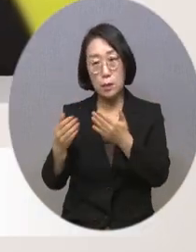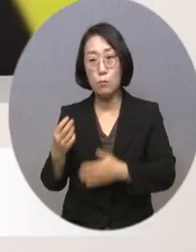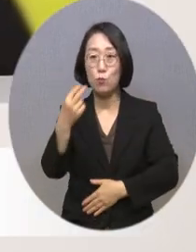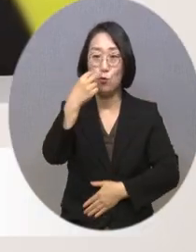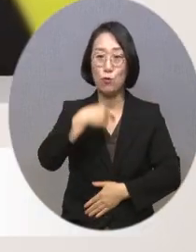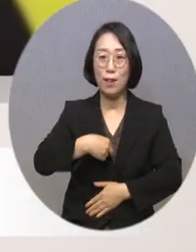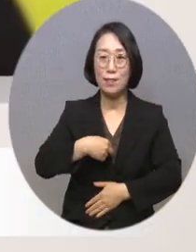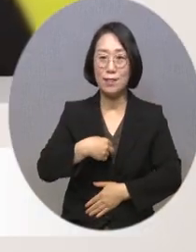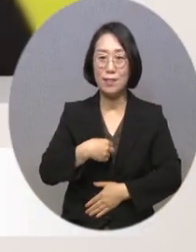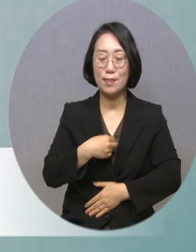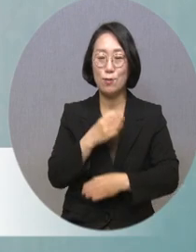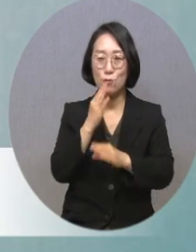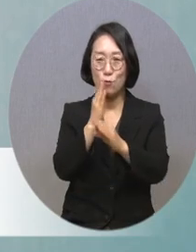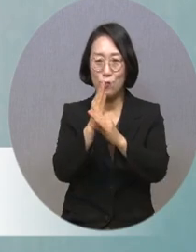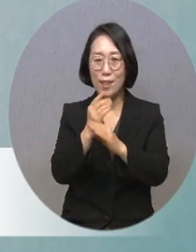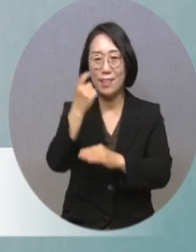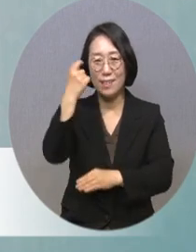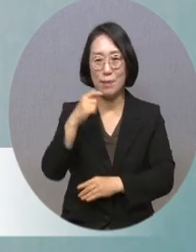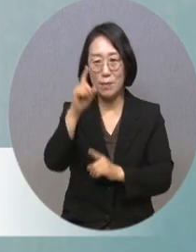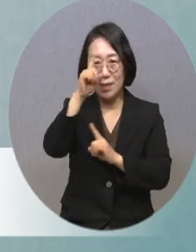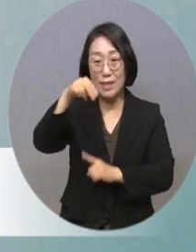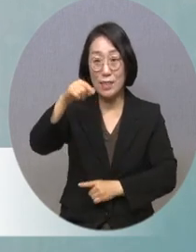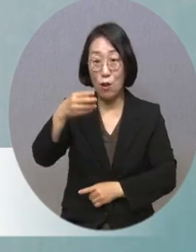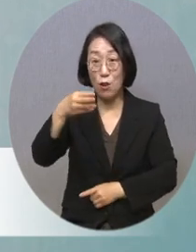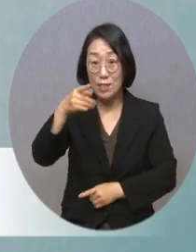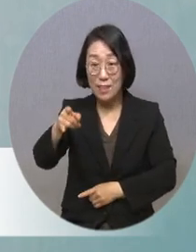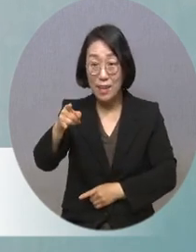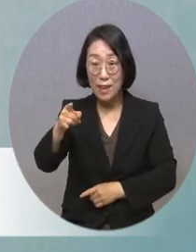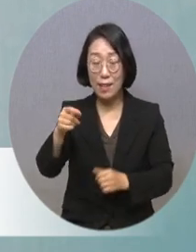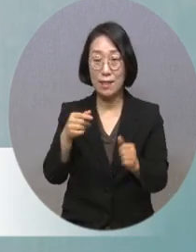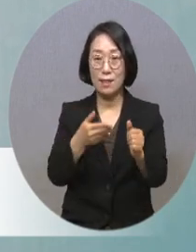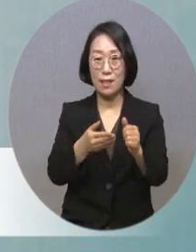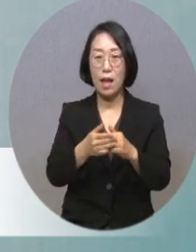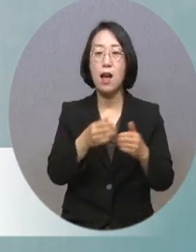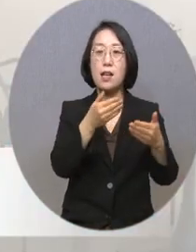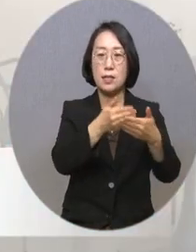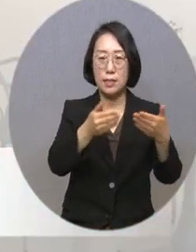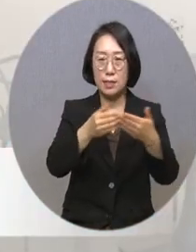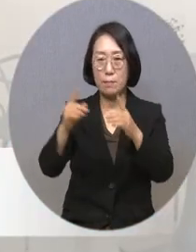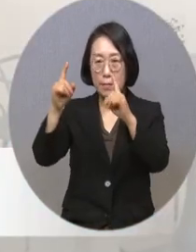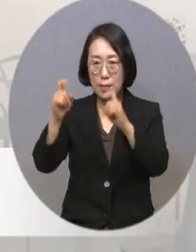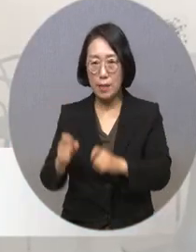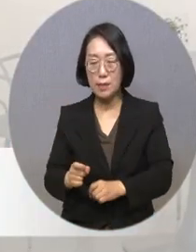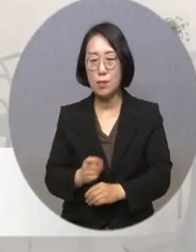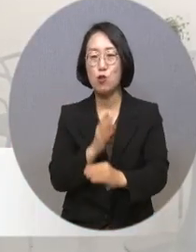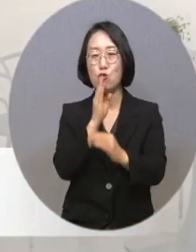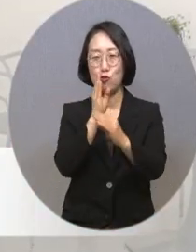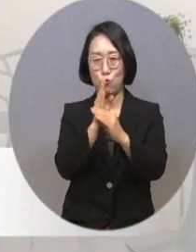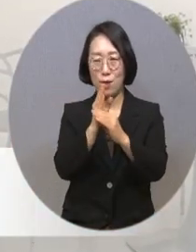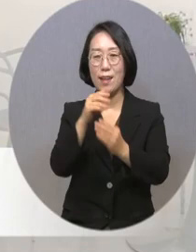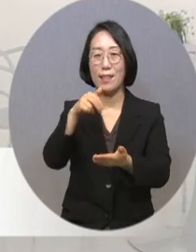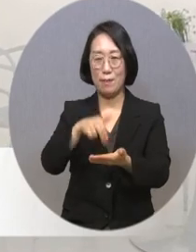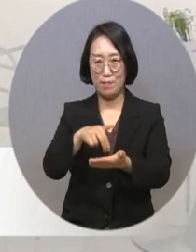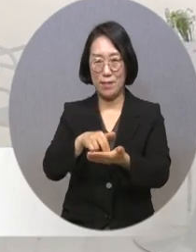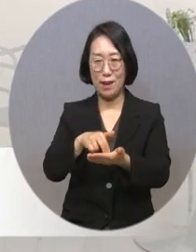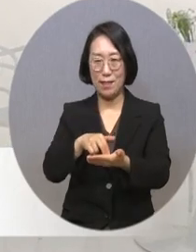해서 이설재 작가는 결국 그림과 사진의 경계에서 하는 작가로